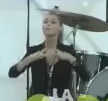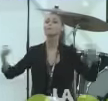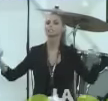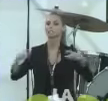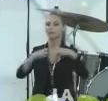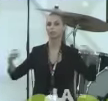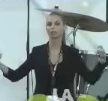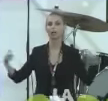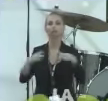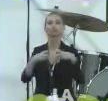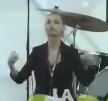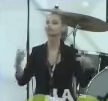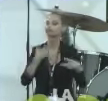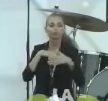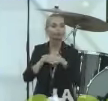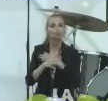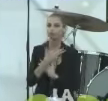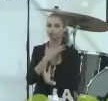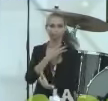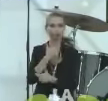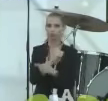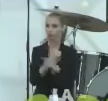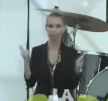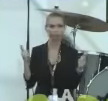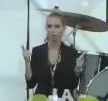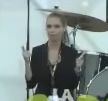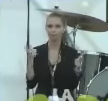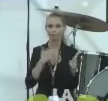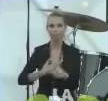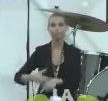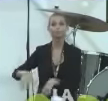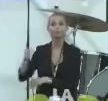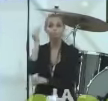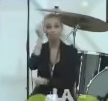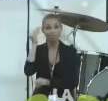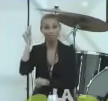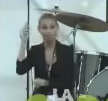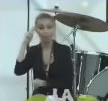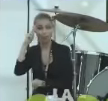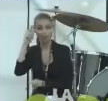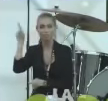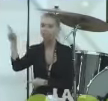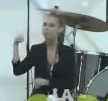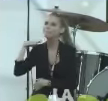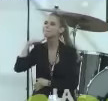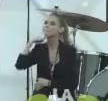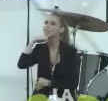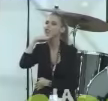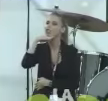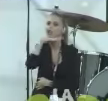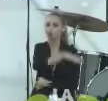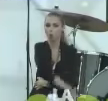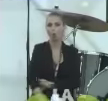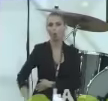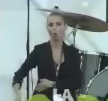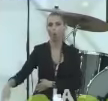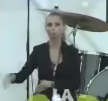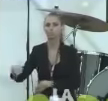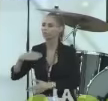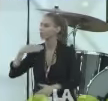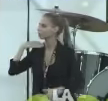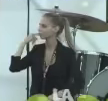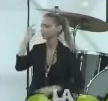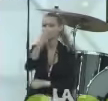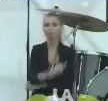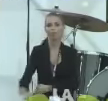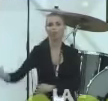flessibilità che si sta facendo concedere Renzi, signori. Le menzogne sono una dietro